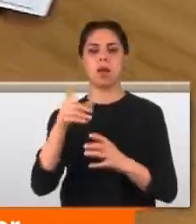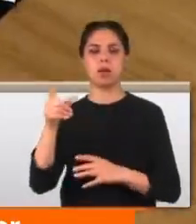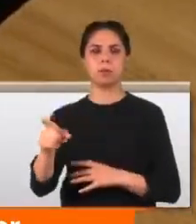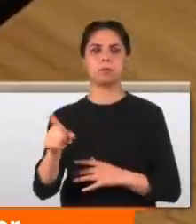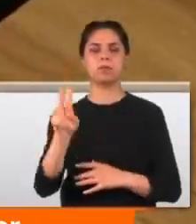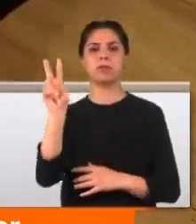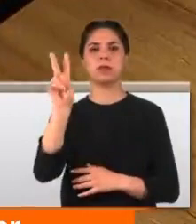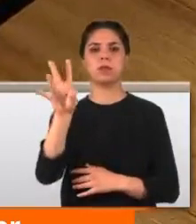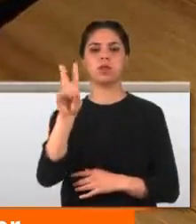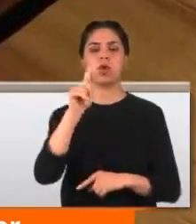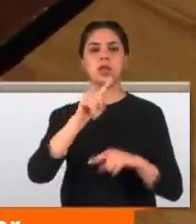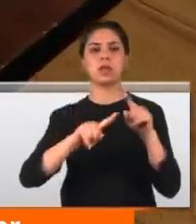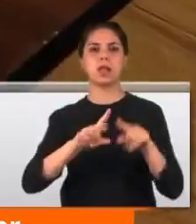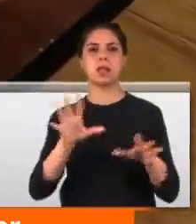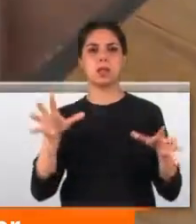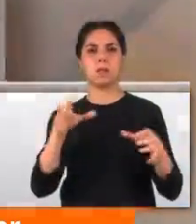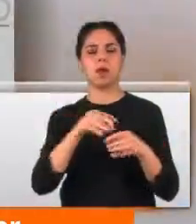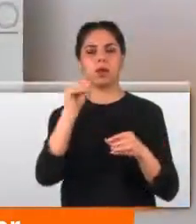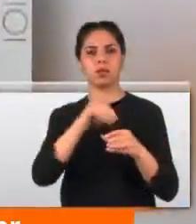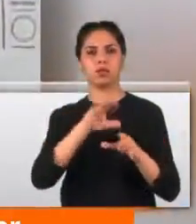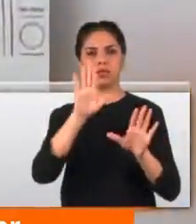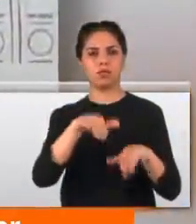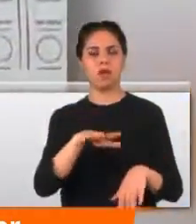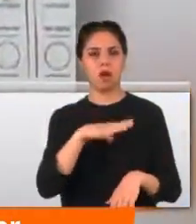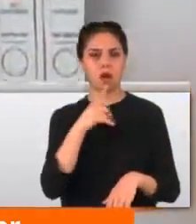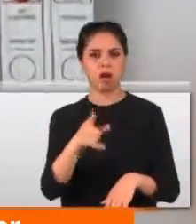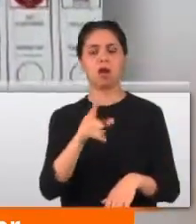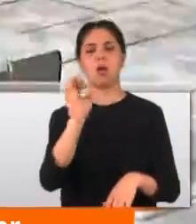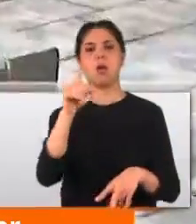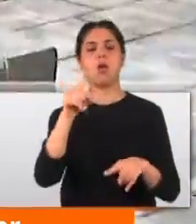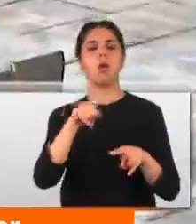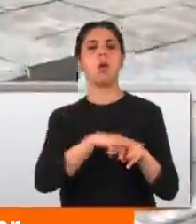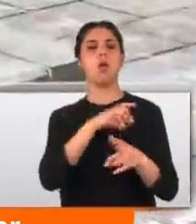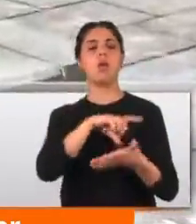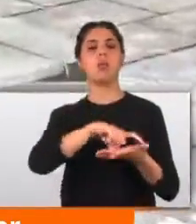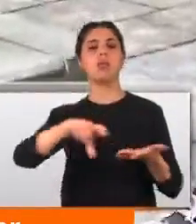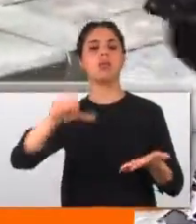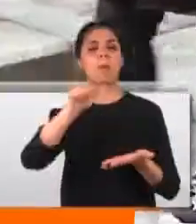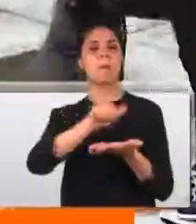24 Siyasi partinin yer aldığı oy pusulaları basılmaya başlandı